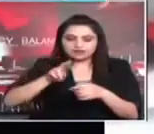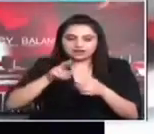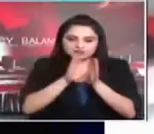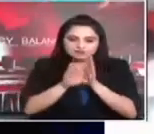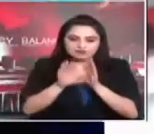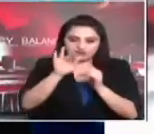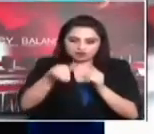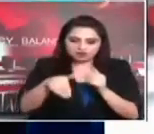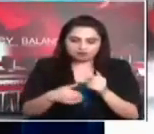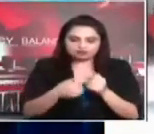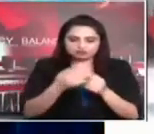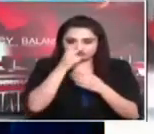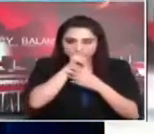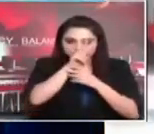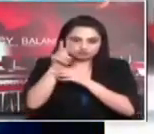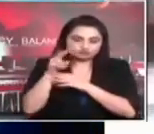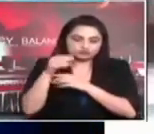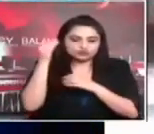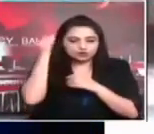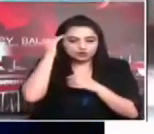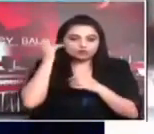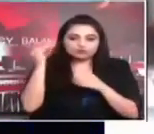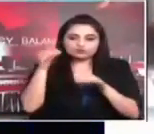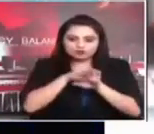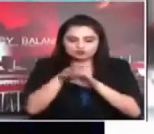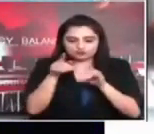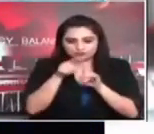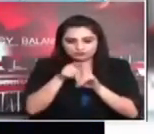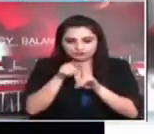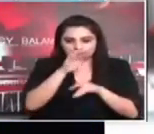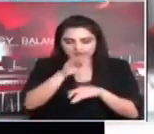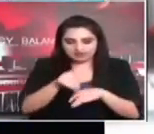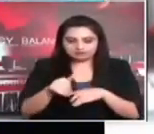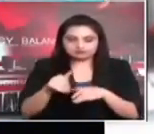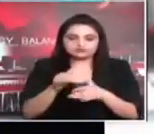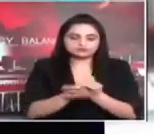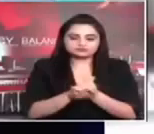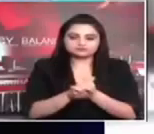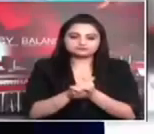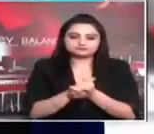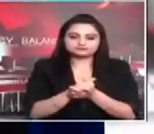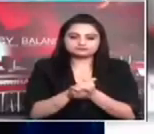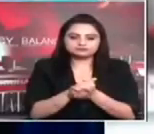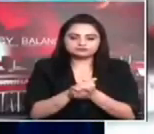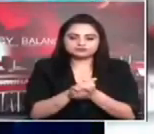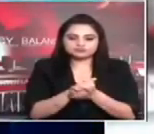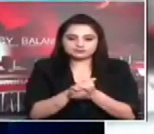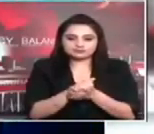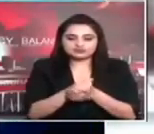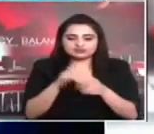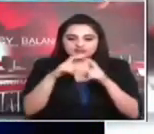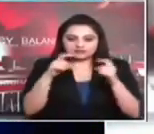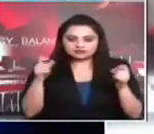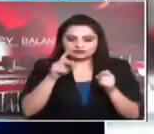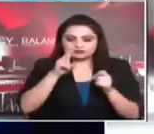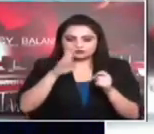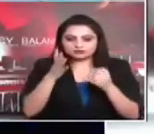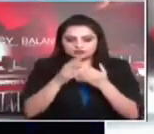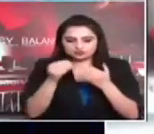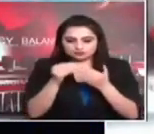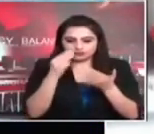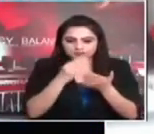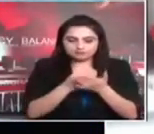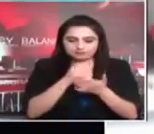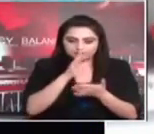एक दुईजना फराकफुटुक आउँछ, कोरियनहरू आउँछ। टिकट त राज्यले दिएको 25 रुपियाँ छ,